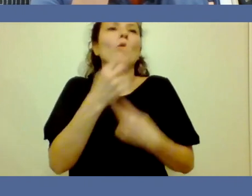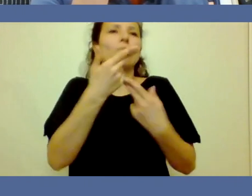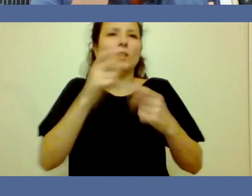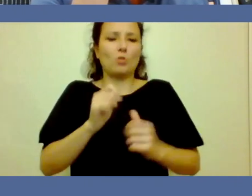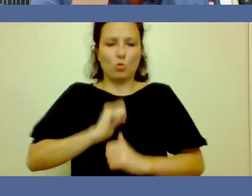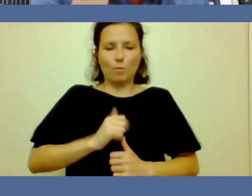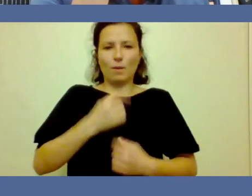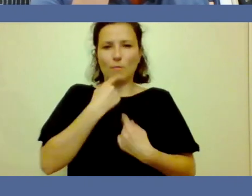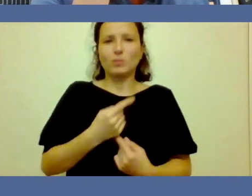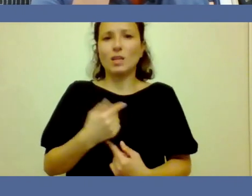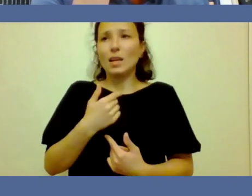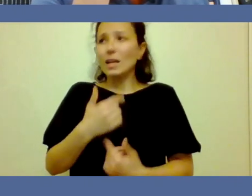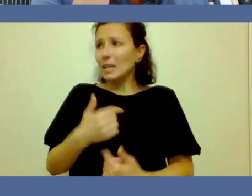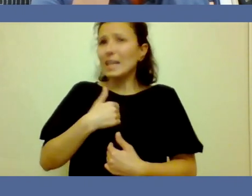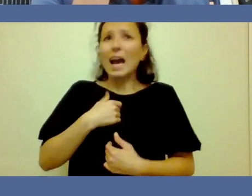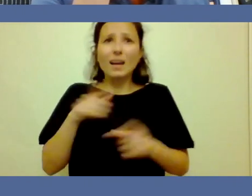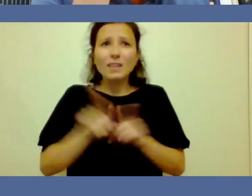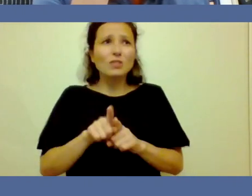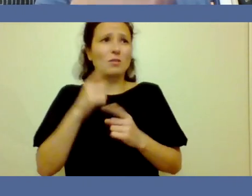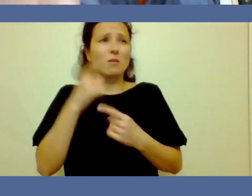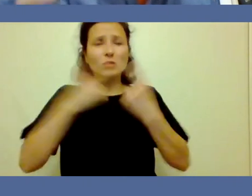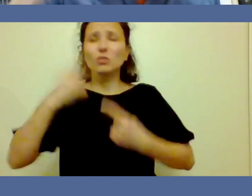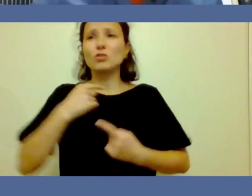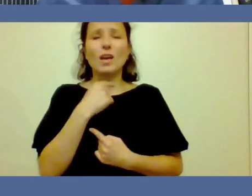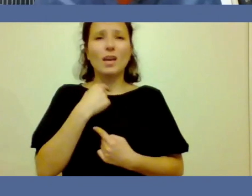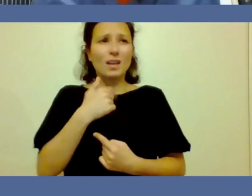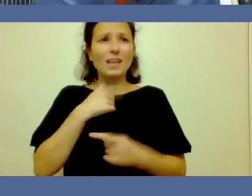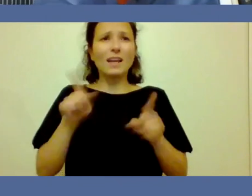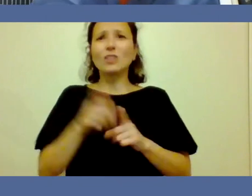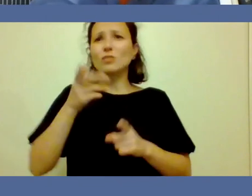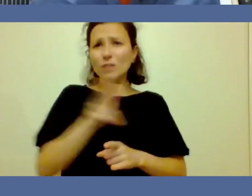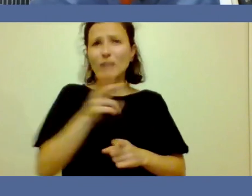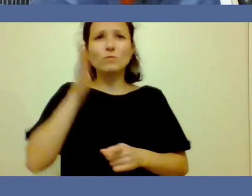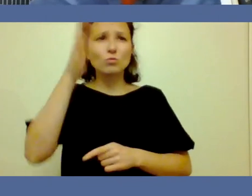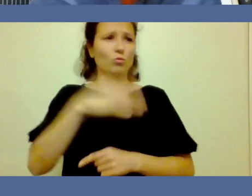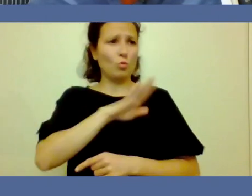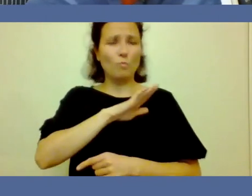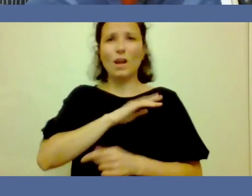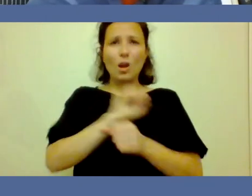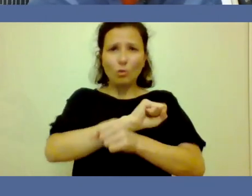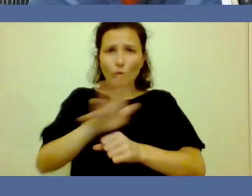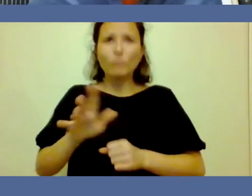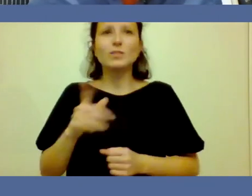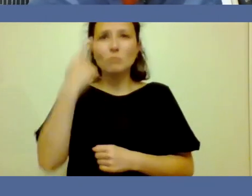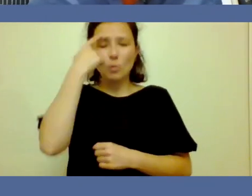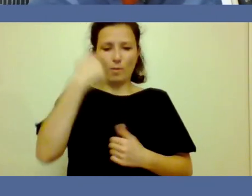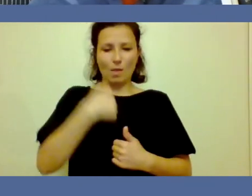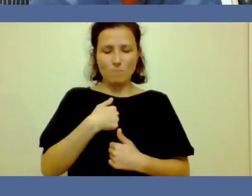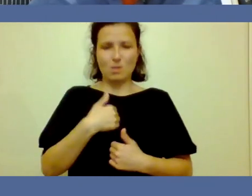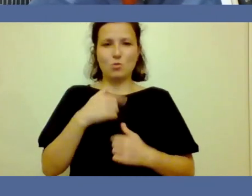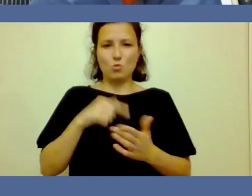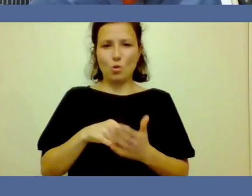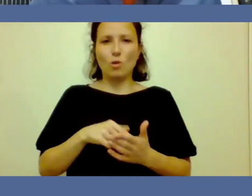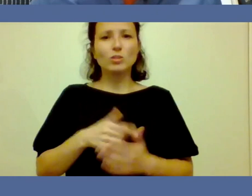też kiedyś umrę, wszyscy kiedyś umrzemy. No, koronawirus nam o tym doskonale przypomina i warto zadbać o to, żeby zostawić po sobie